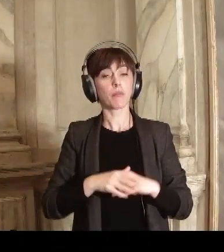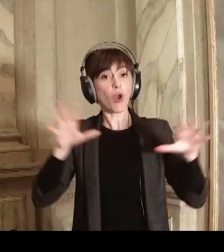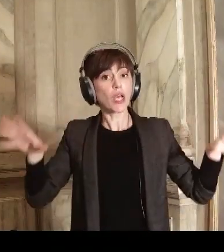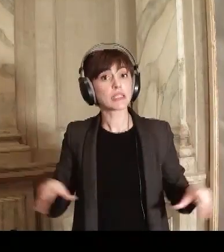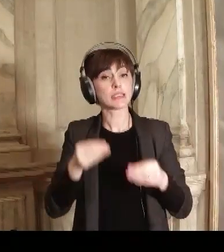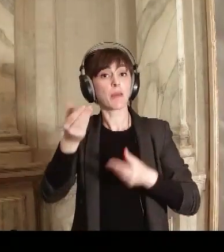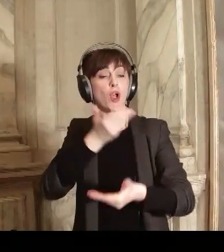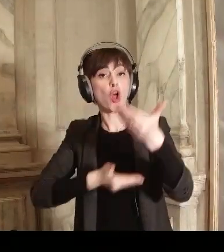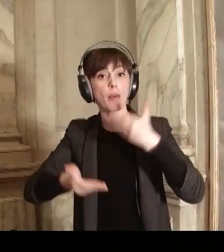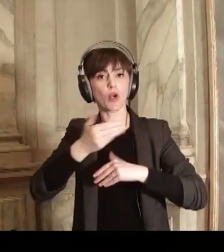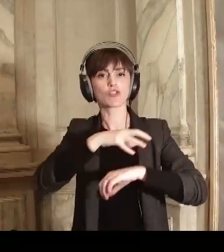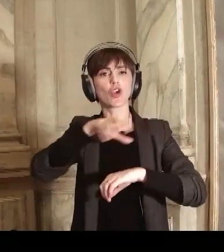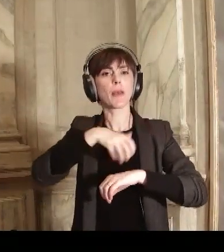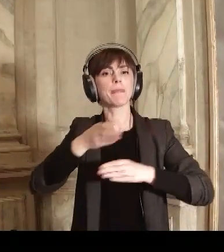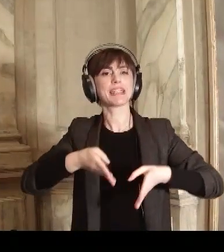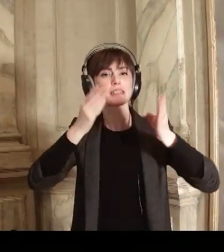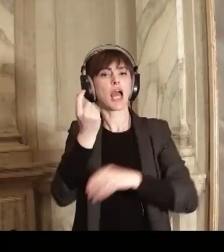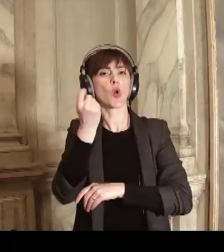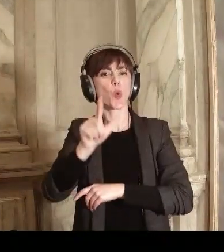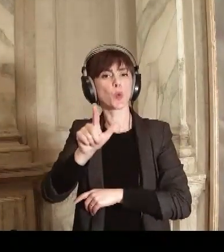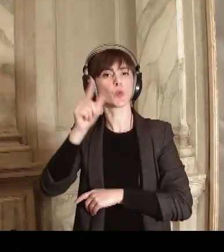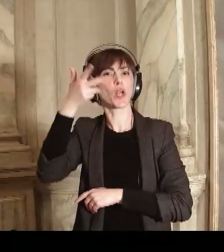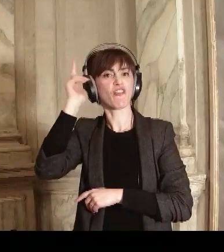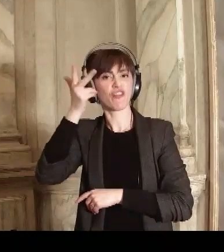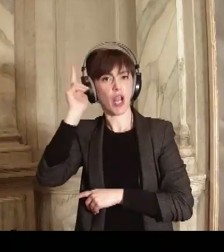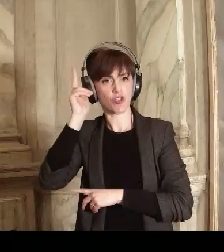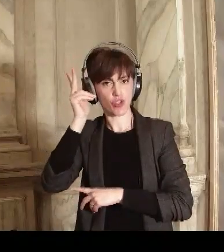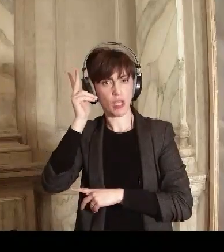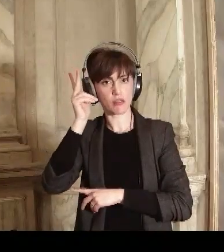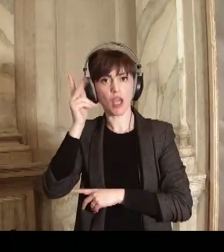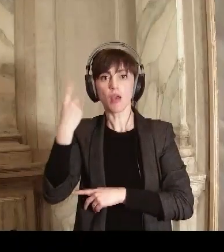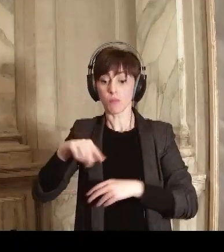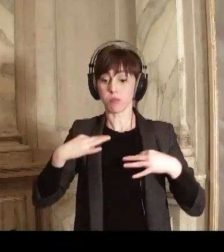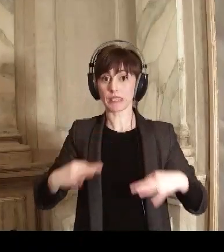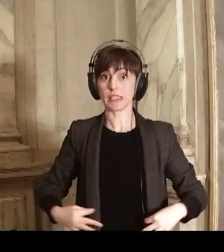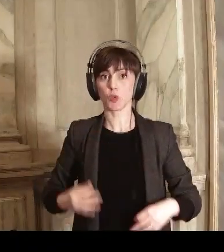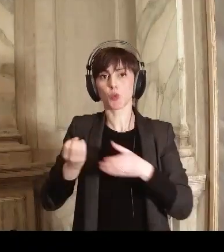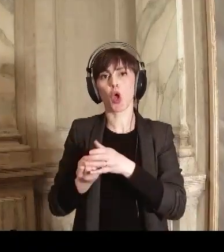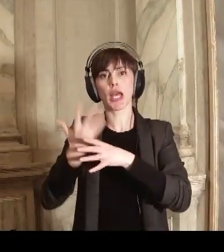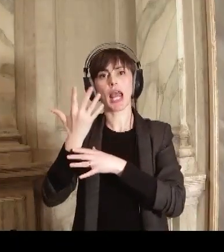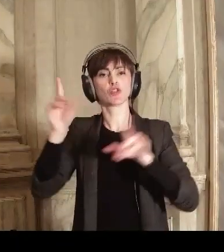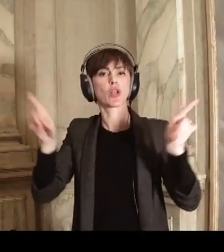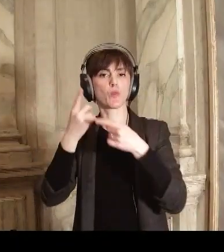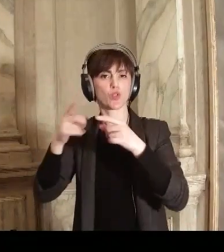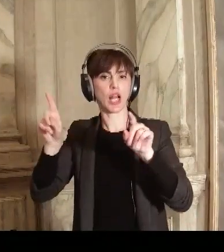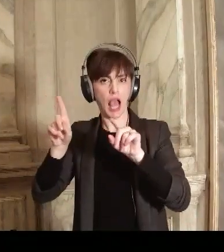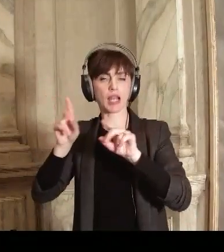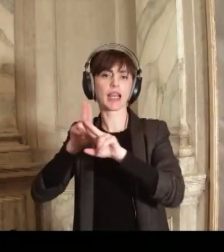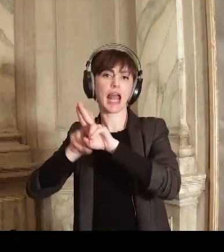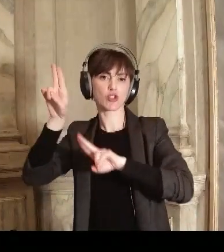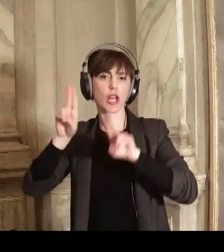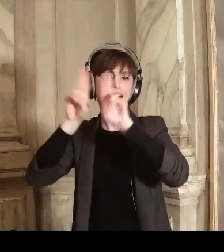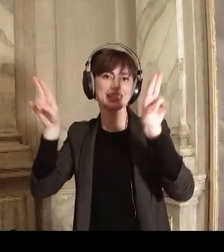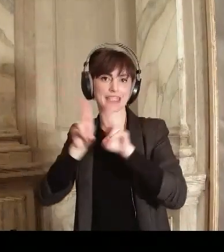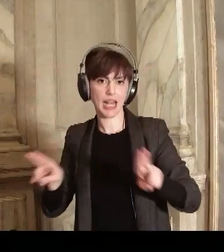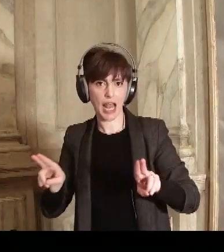Cultura francese, l'IRCAM, il GMEM, Centre National de Création Musicale de Marseille, il GRAM di Lyon, il Festival